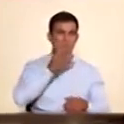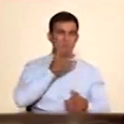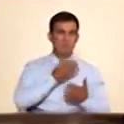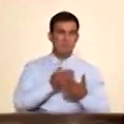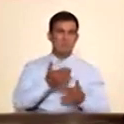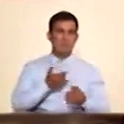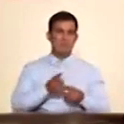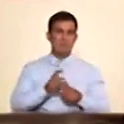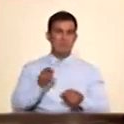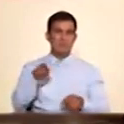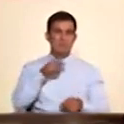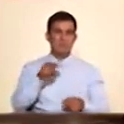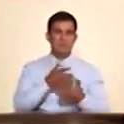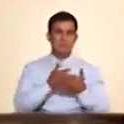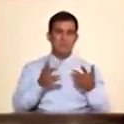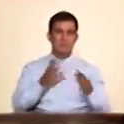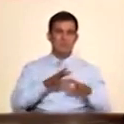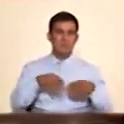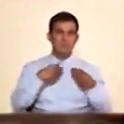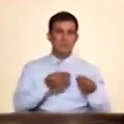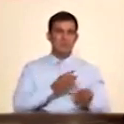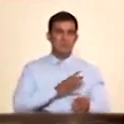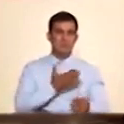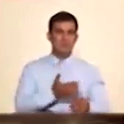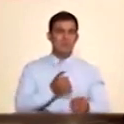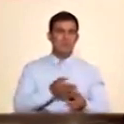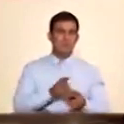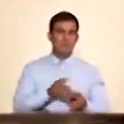ularni qurol aslaha bilan ta'minlamas edi va